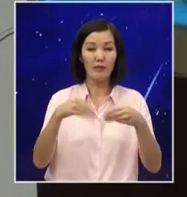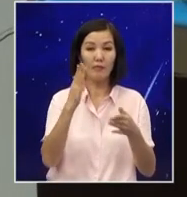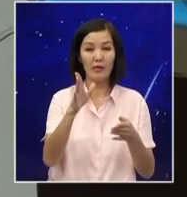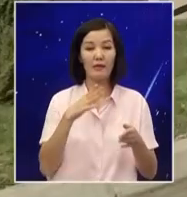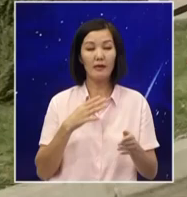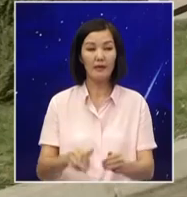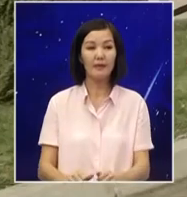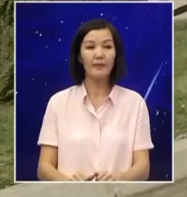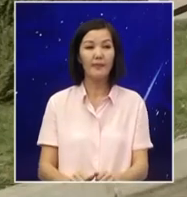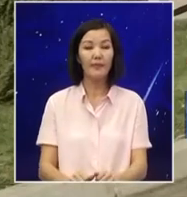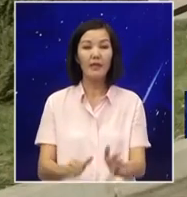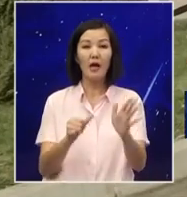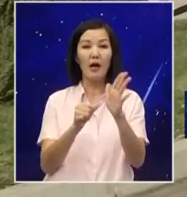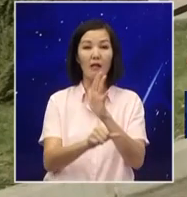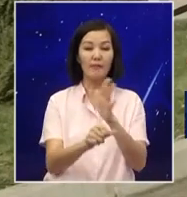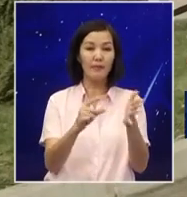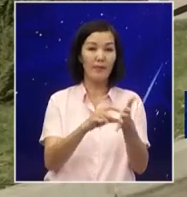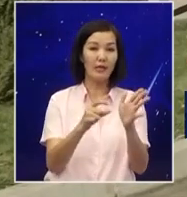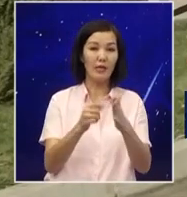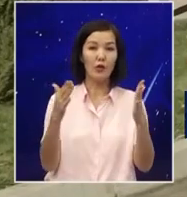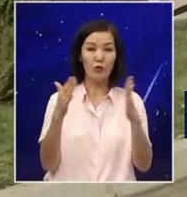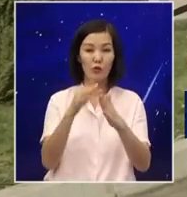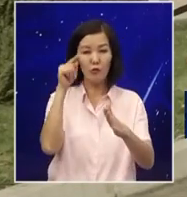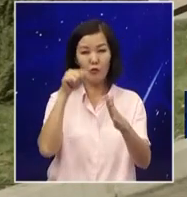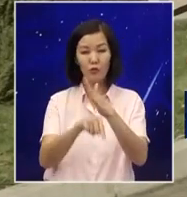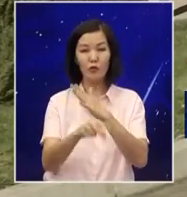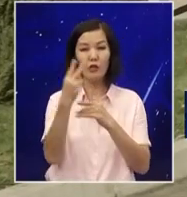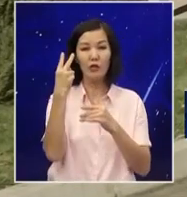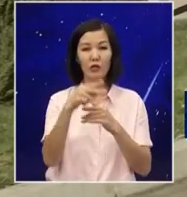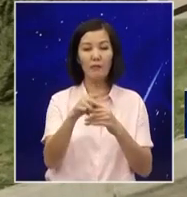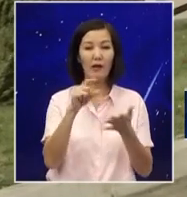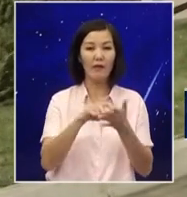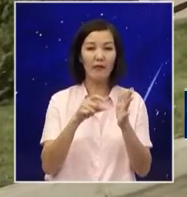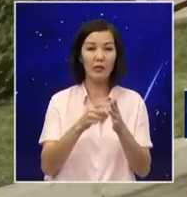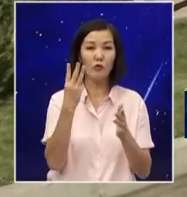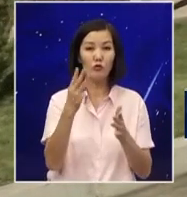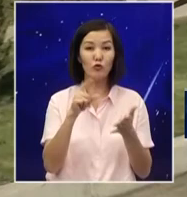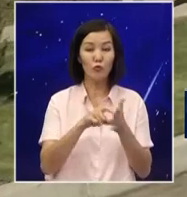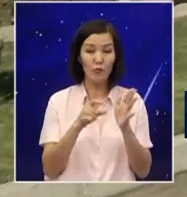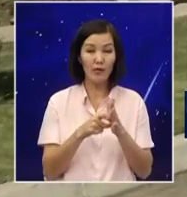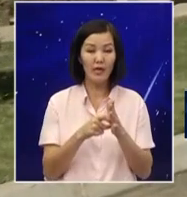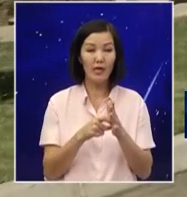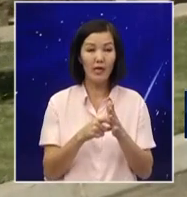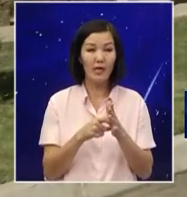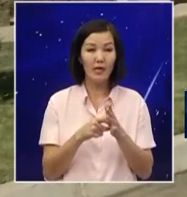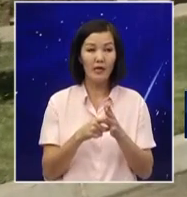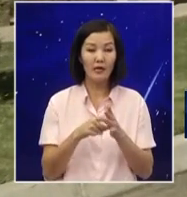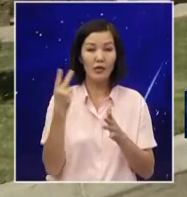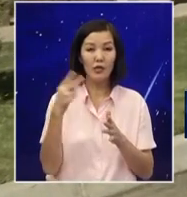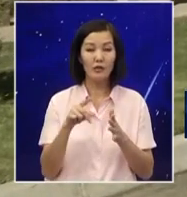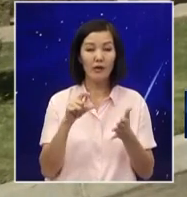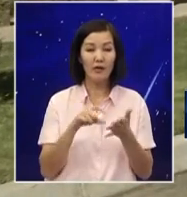отыр. 60 пәтерлік үй. Ішінде 20 квартира 3 комнаттан,